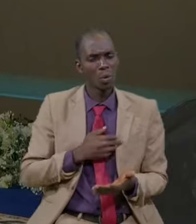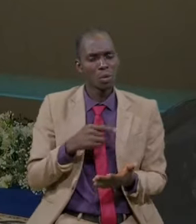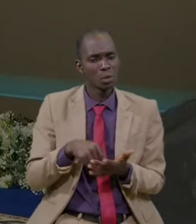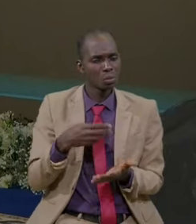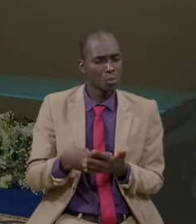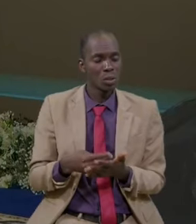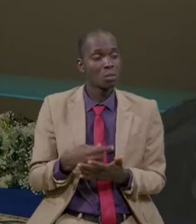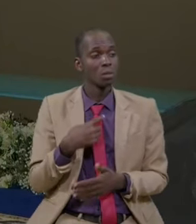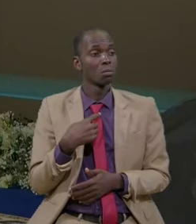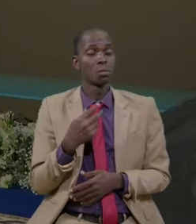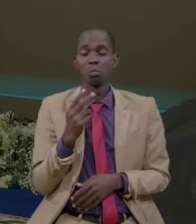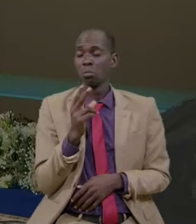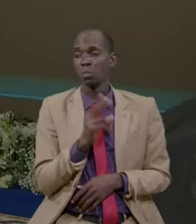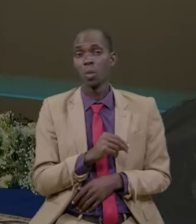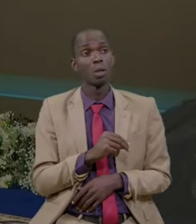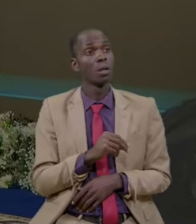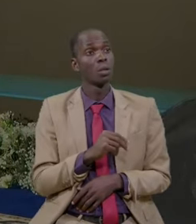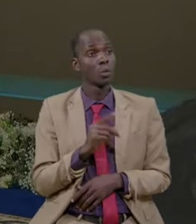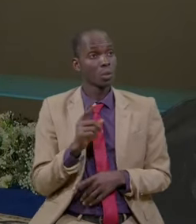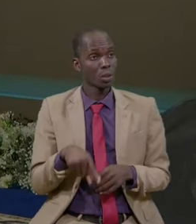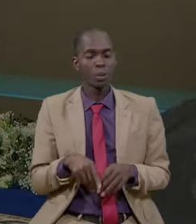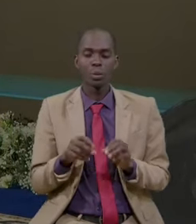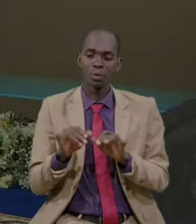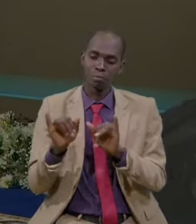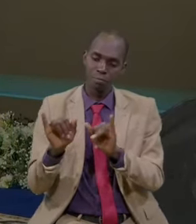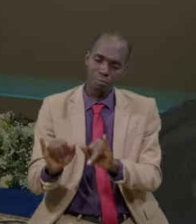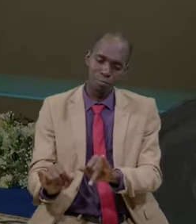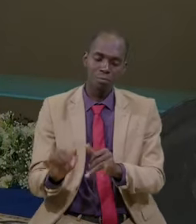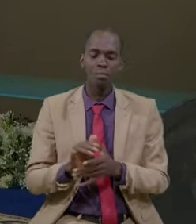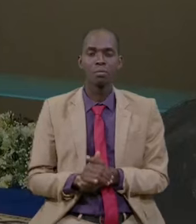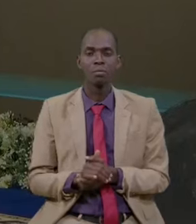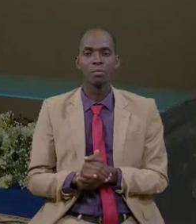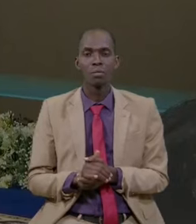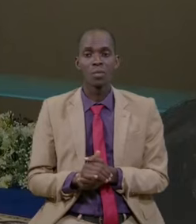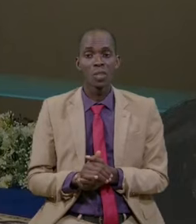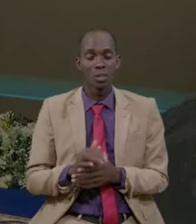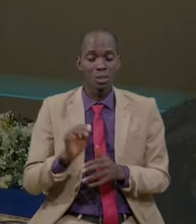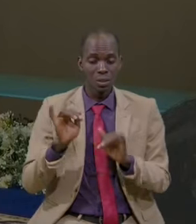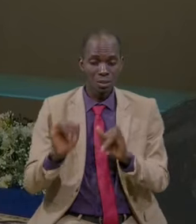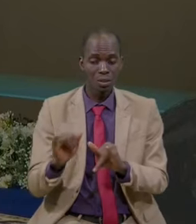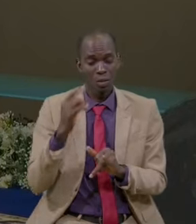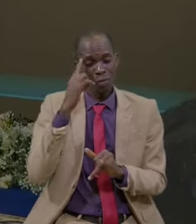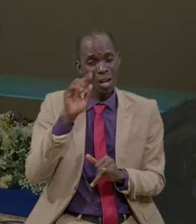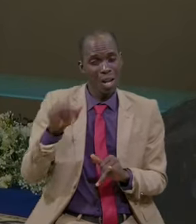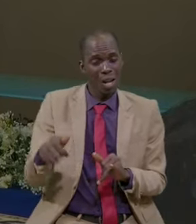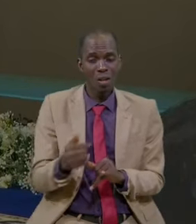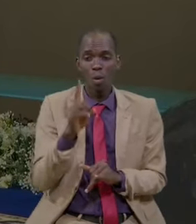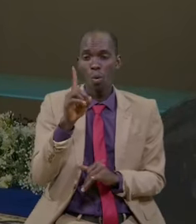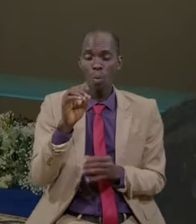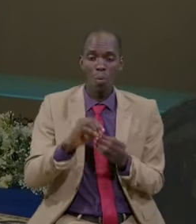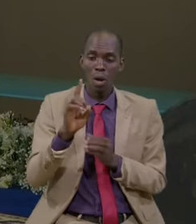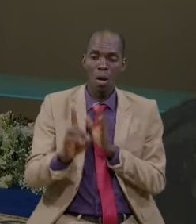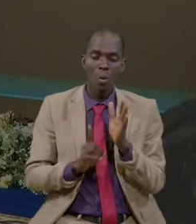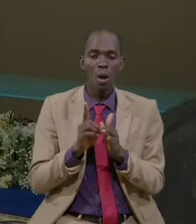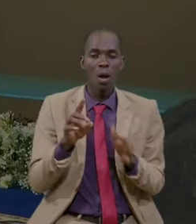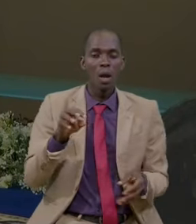Hein? Il a dit non, je ne fais pas ça. Il est d'accord. Il est resté dans son véhicule pendant une autre heure, deux